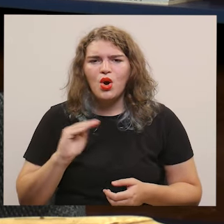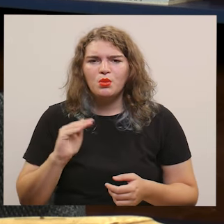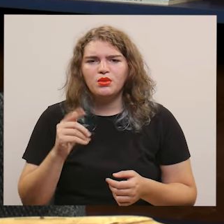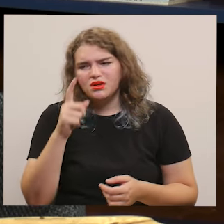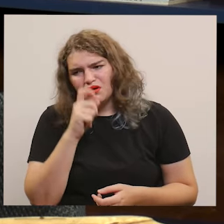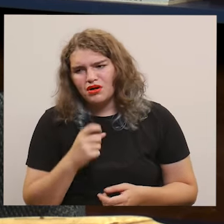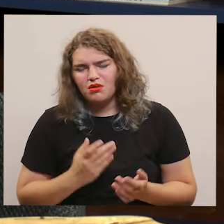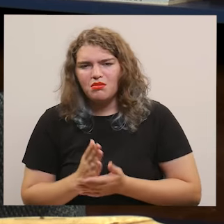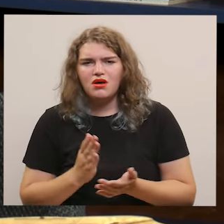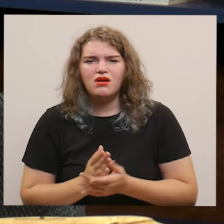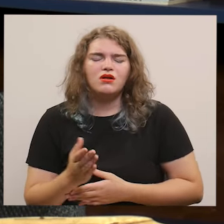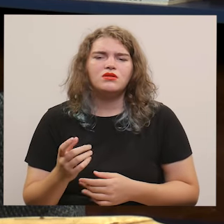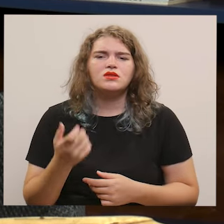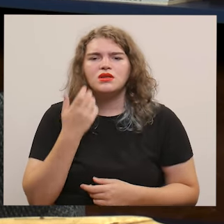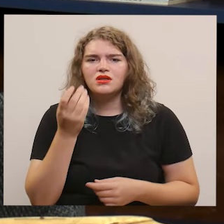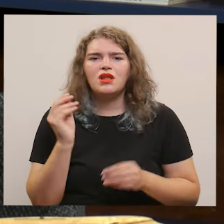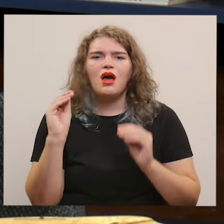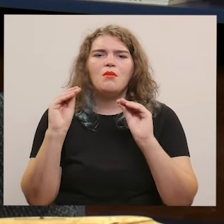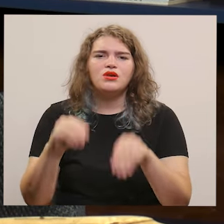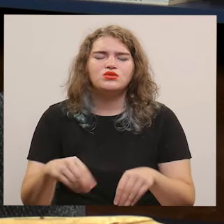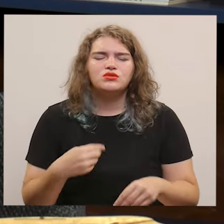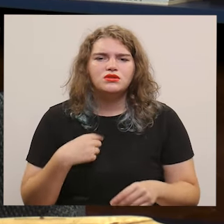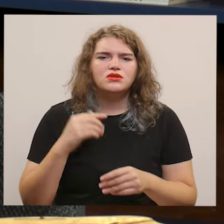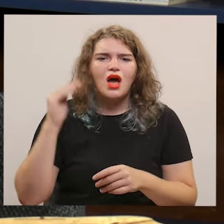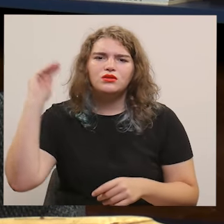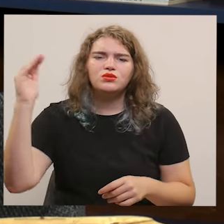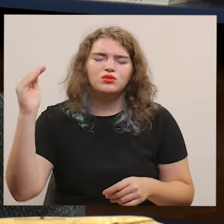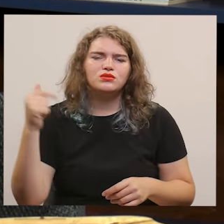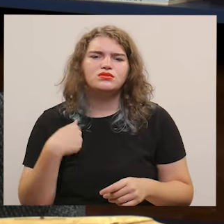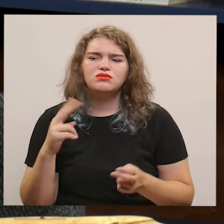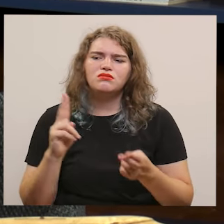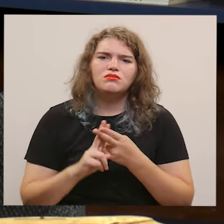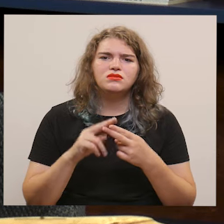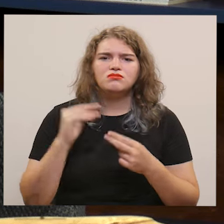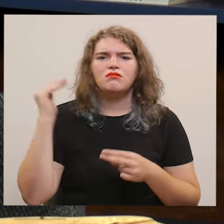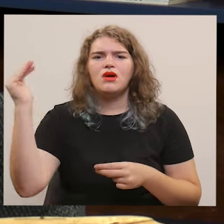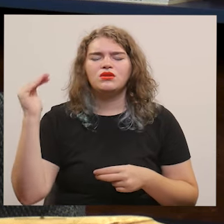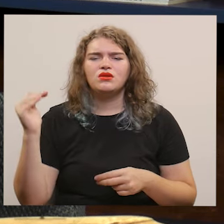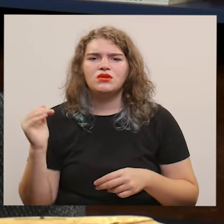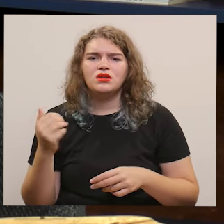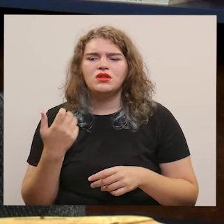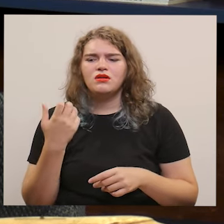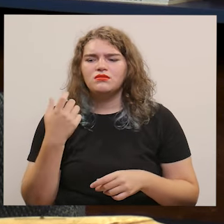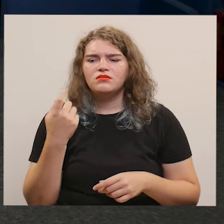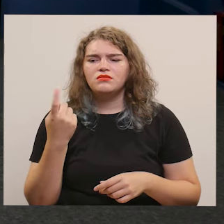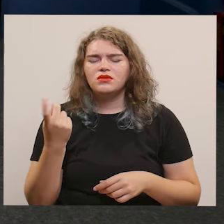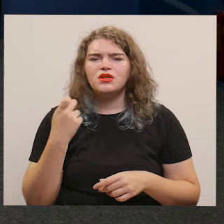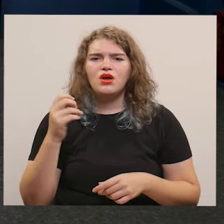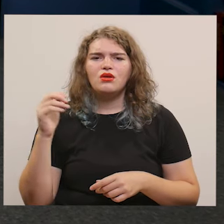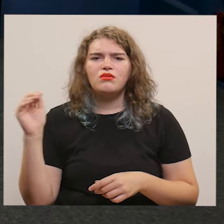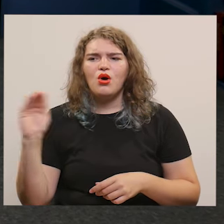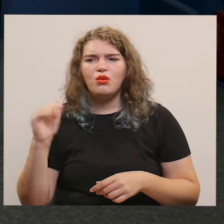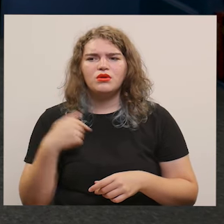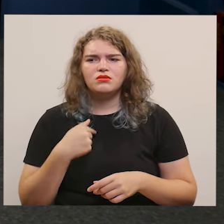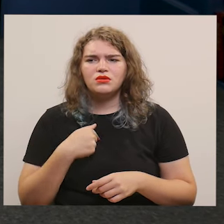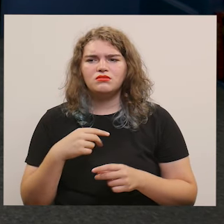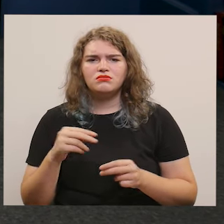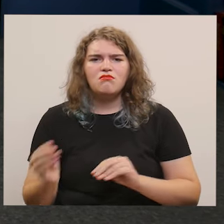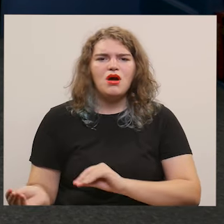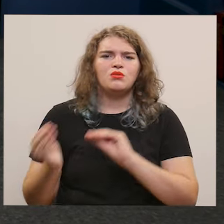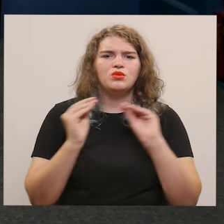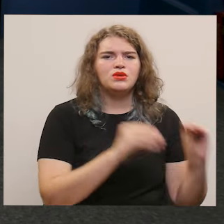adult și m-am întâlnit cu oameni adulți din copilăria mea, mă mutasem